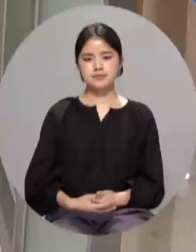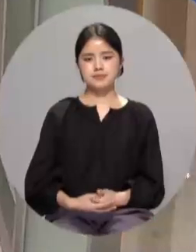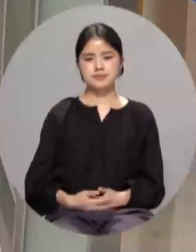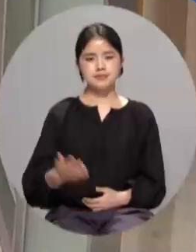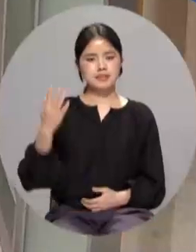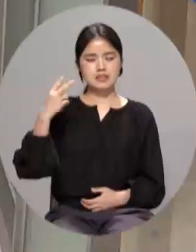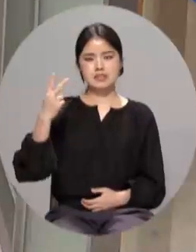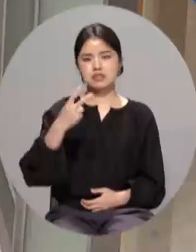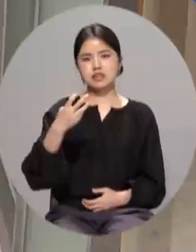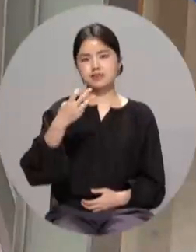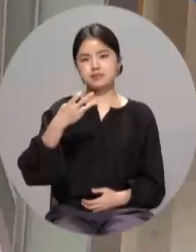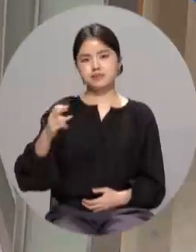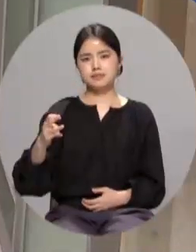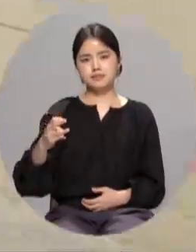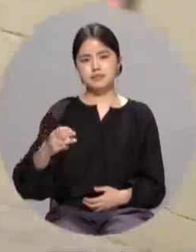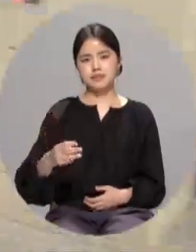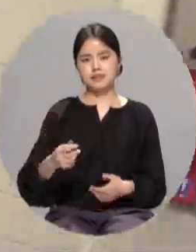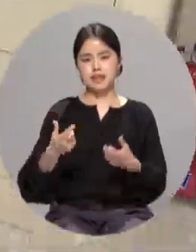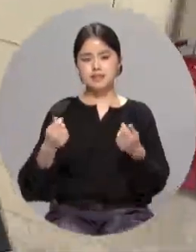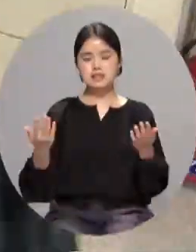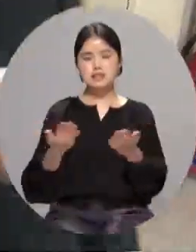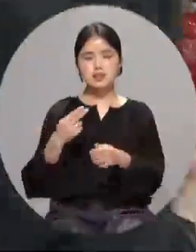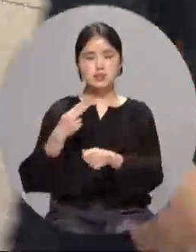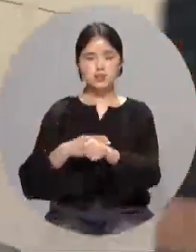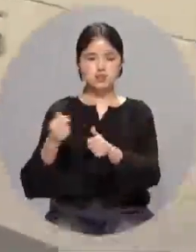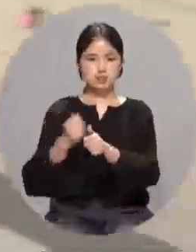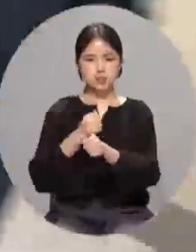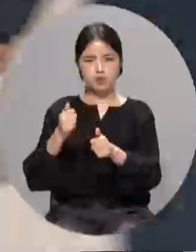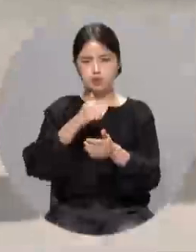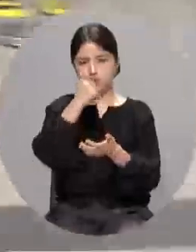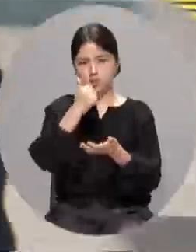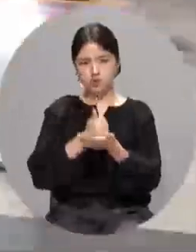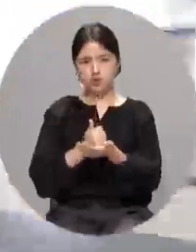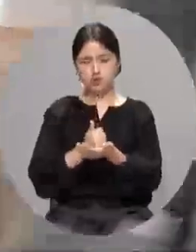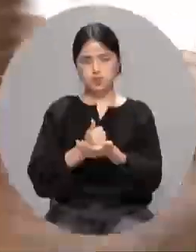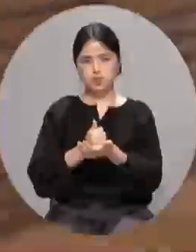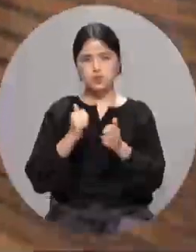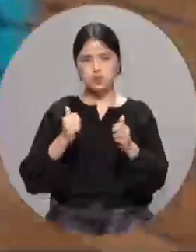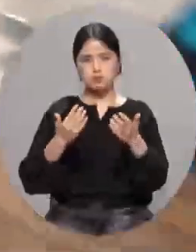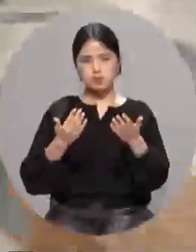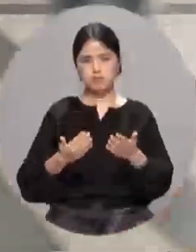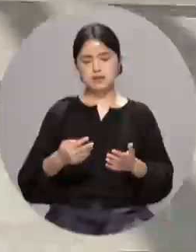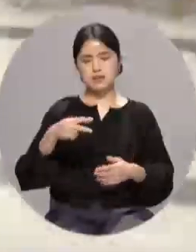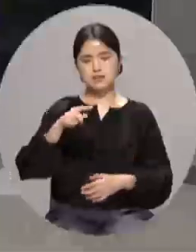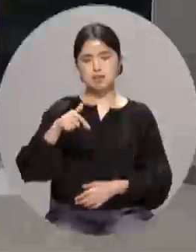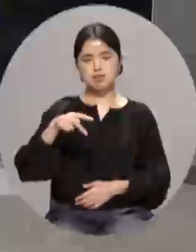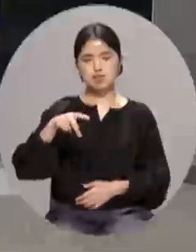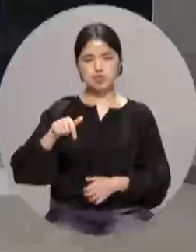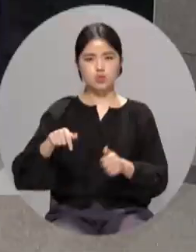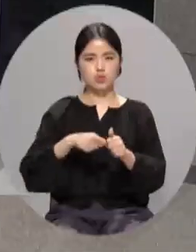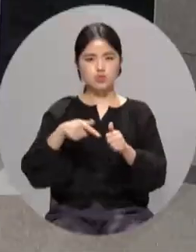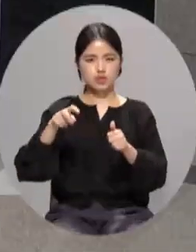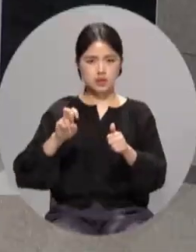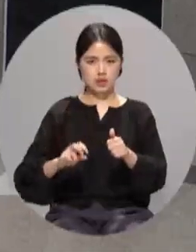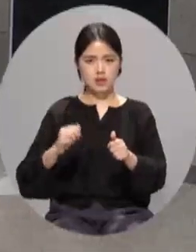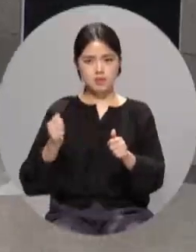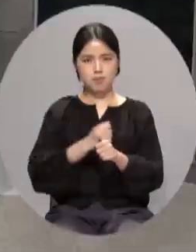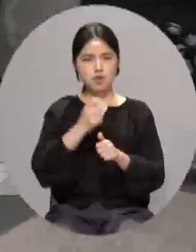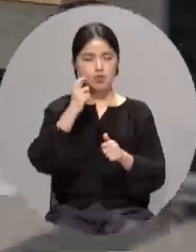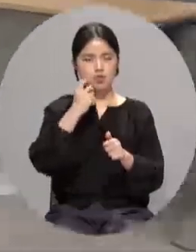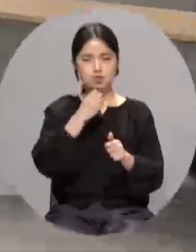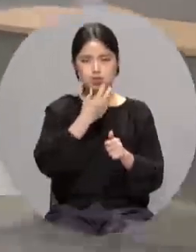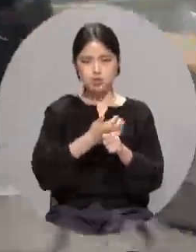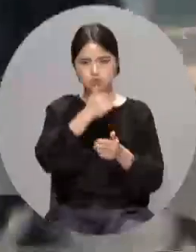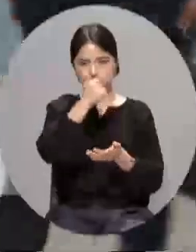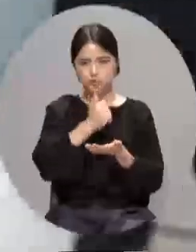지난 2013년 동료 교수 폭행 의혹으로 항소심 재판을 받고 있는 서거석 전북교육감. 폭행 위증 혐의로 별도의